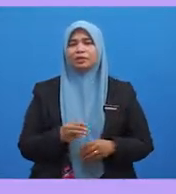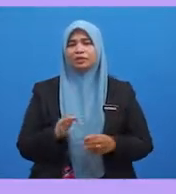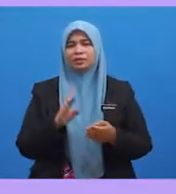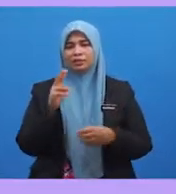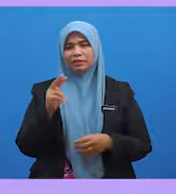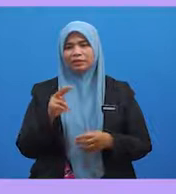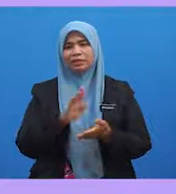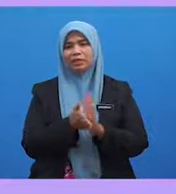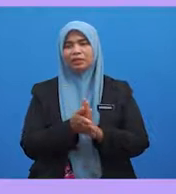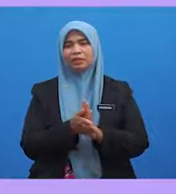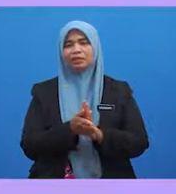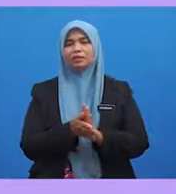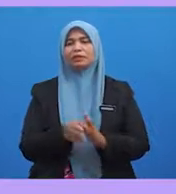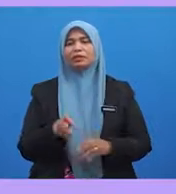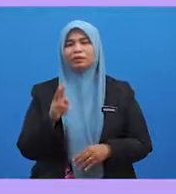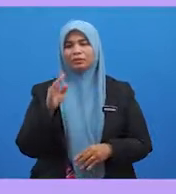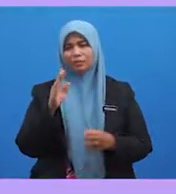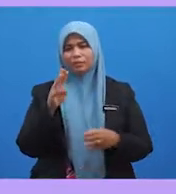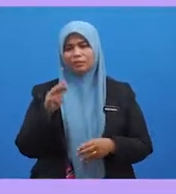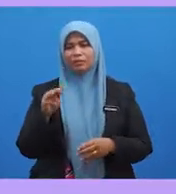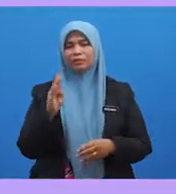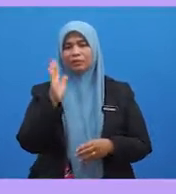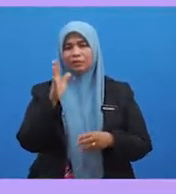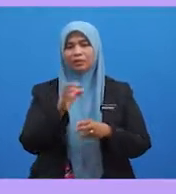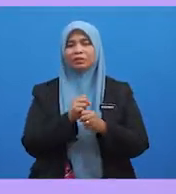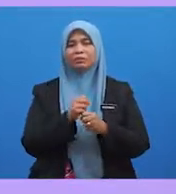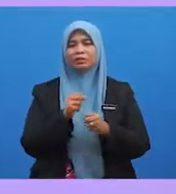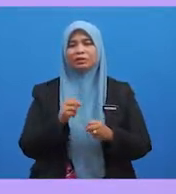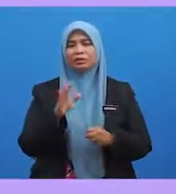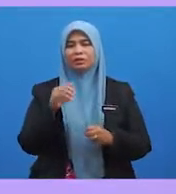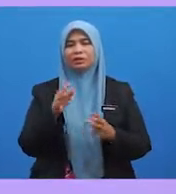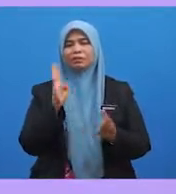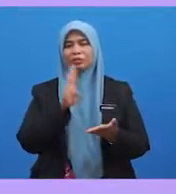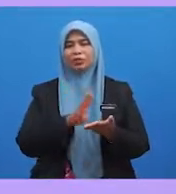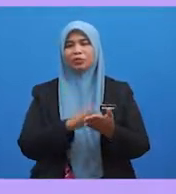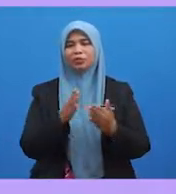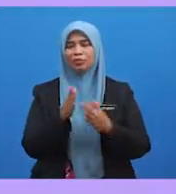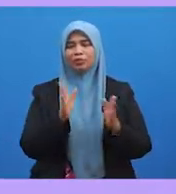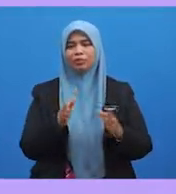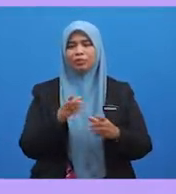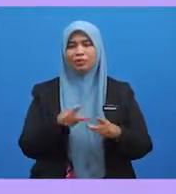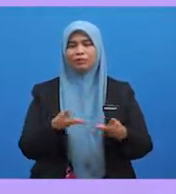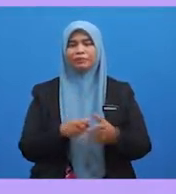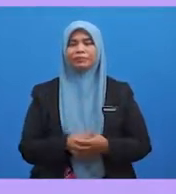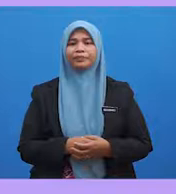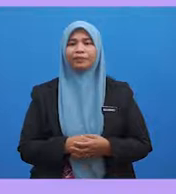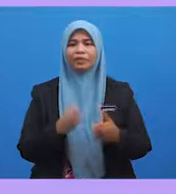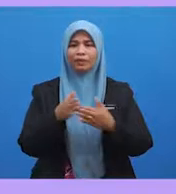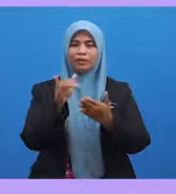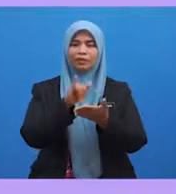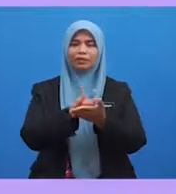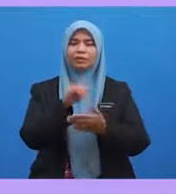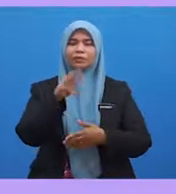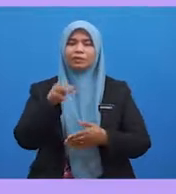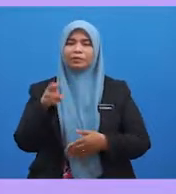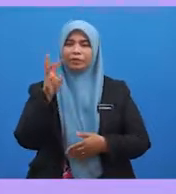masjid, nescaya tanggapan yang buruk pasti akan diperkatakan oleh orang lain. Oleh itu,